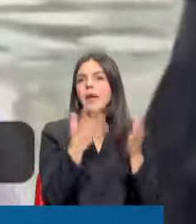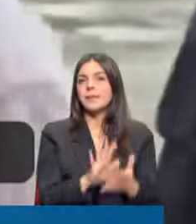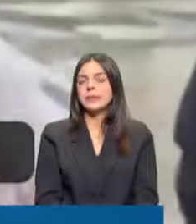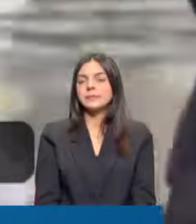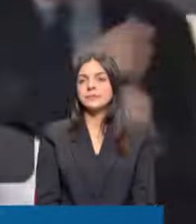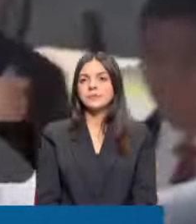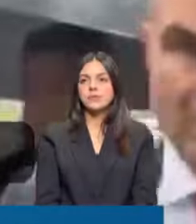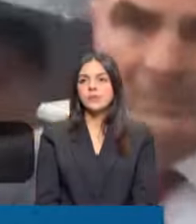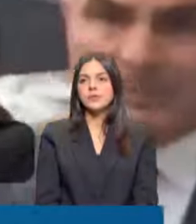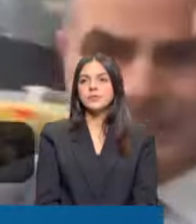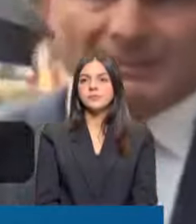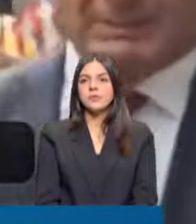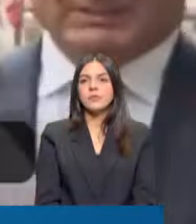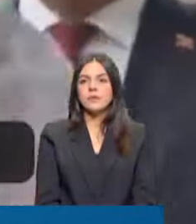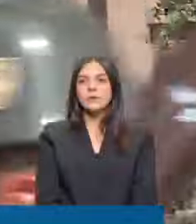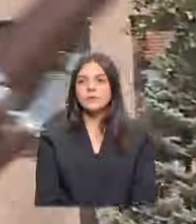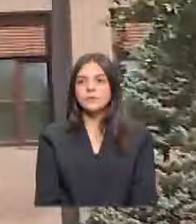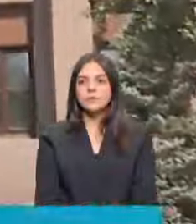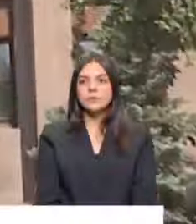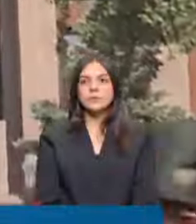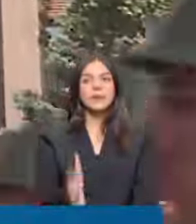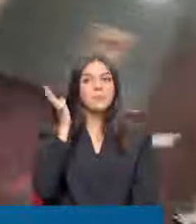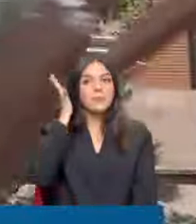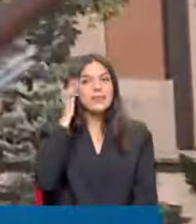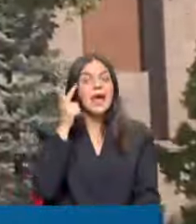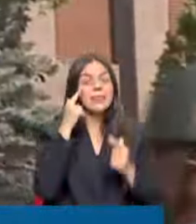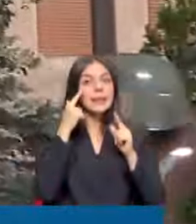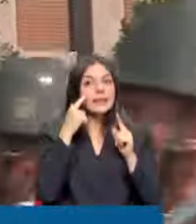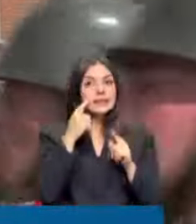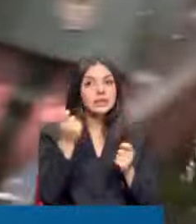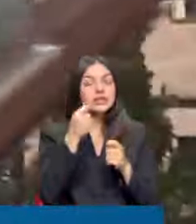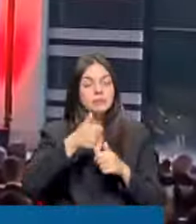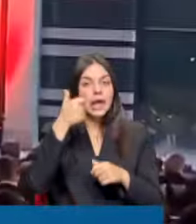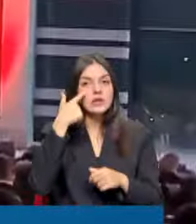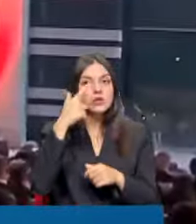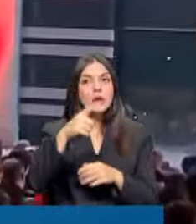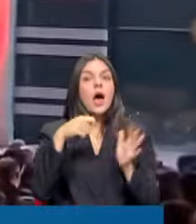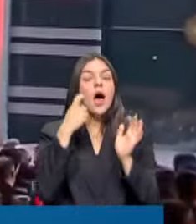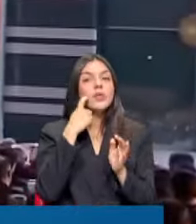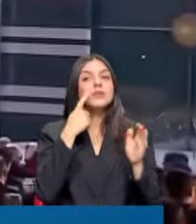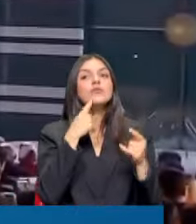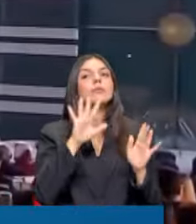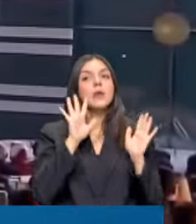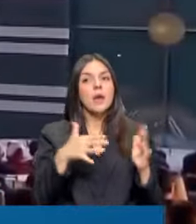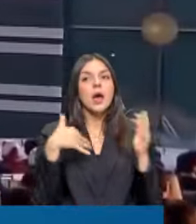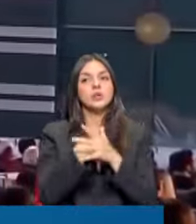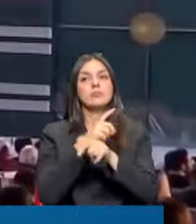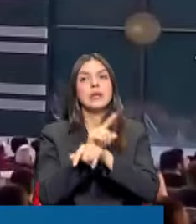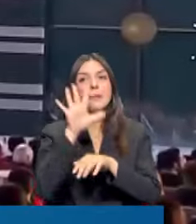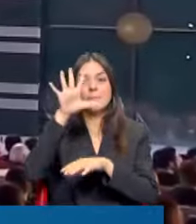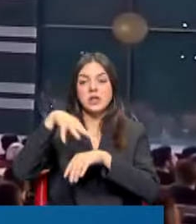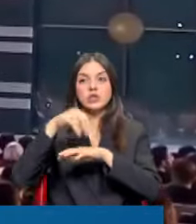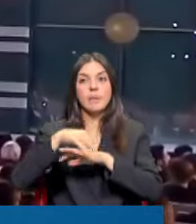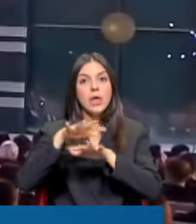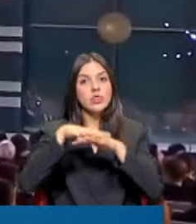da mahvetti. Allah ıslah etsin. Diyanet hutbesinde Atatürk'e yer verilmemesi tepki çekti. Ancak akşam saatlerinde Beştepe'de